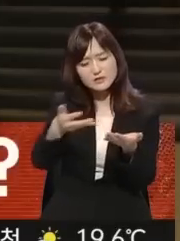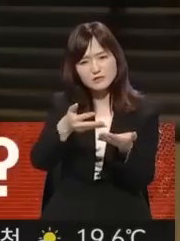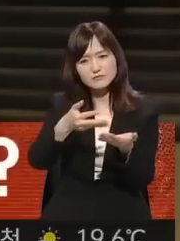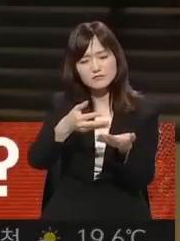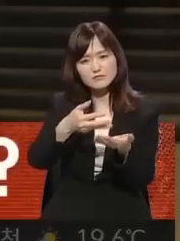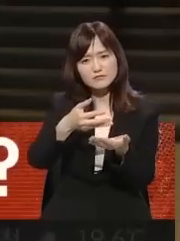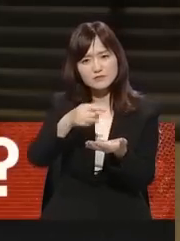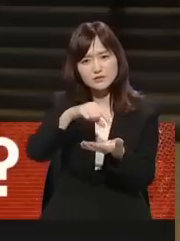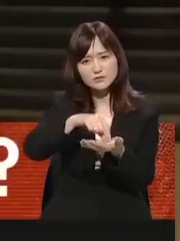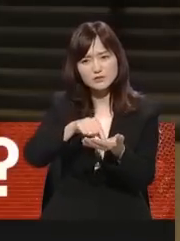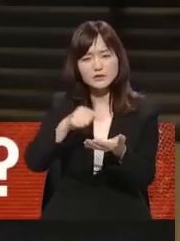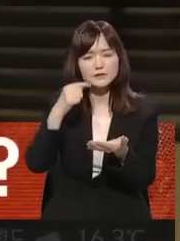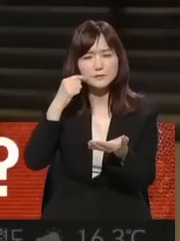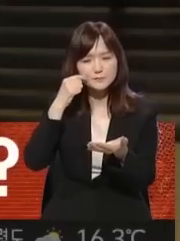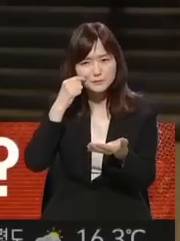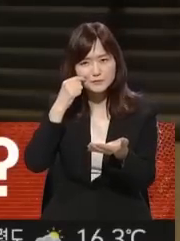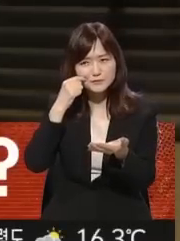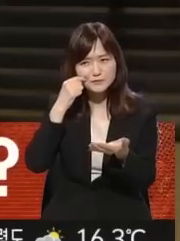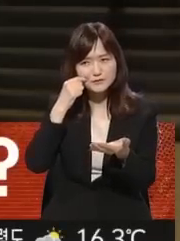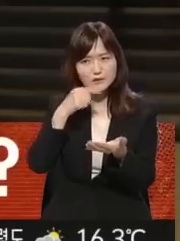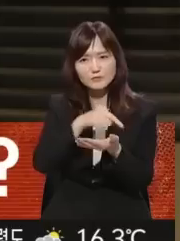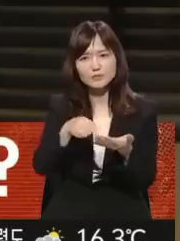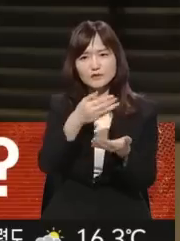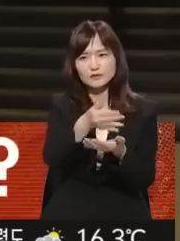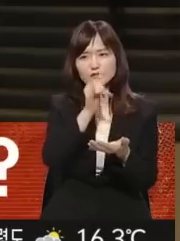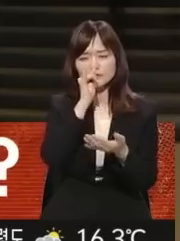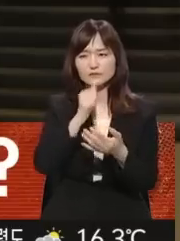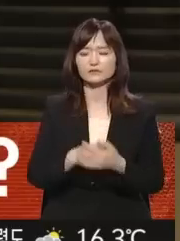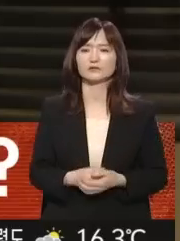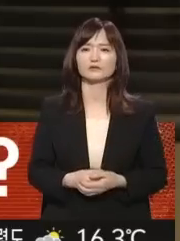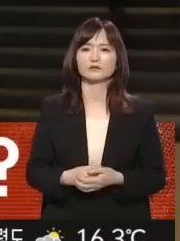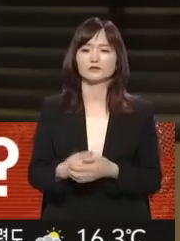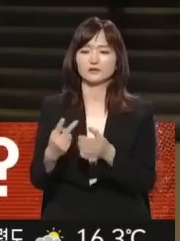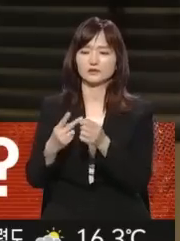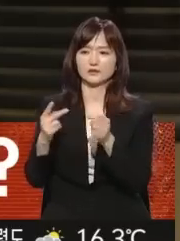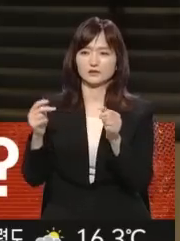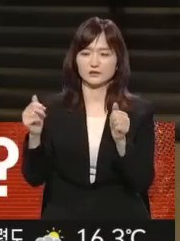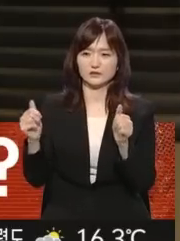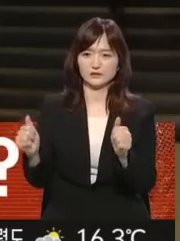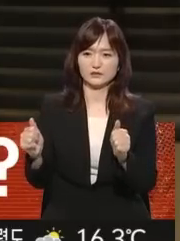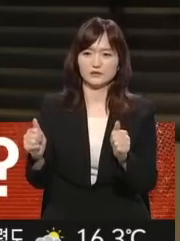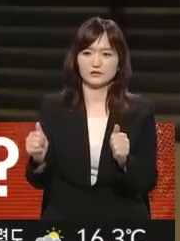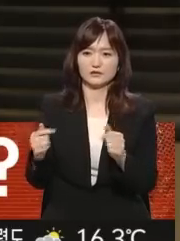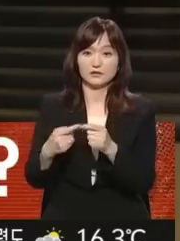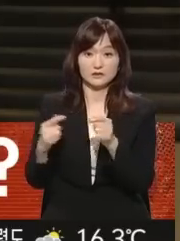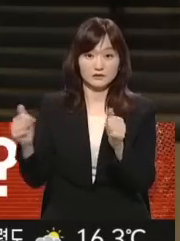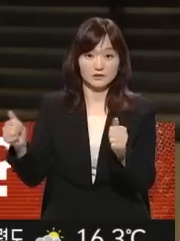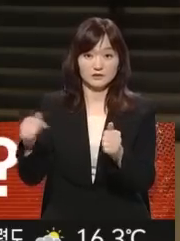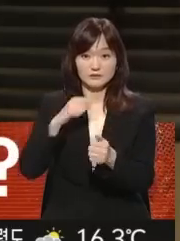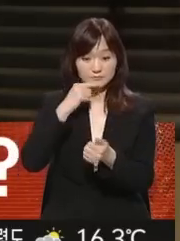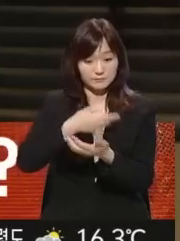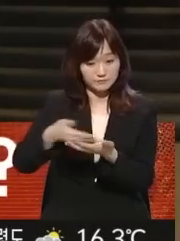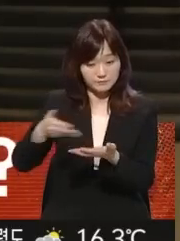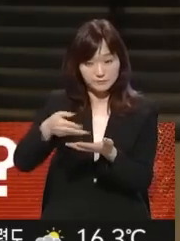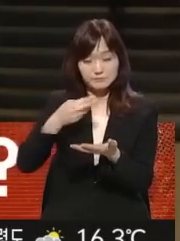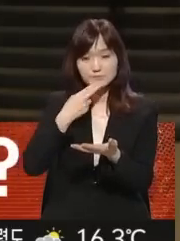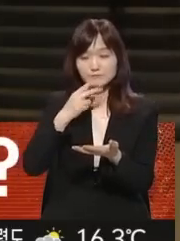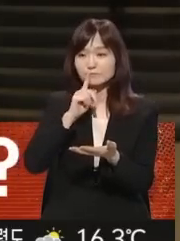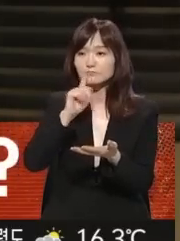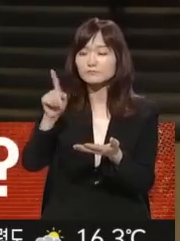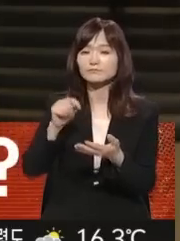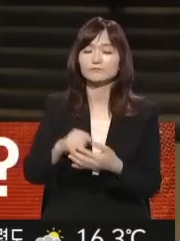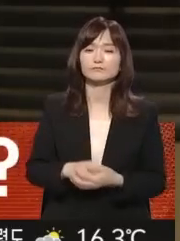피해자가 이런 피해를 입었다라고 주장을 했지만 1심에서 병원은 과다출혈도 없었다고 주장을 했었다고 합니다 과다 출혈이 있었는지 여부를 사실